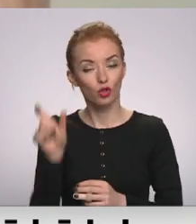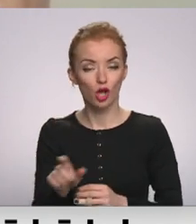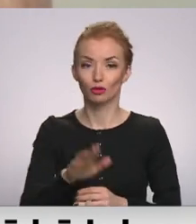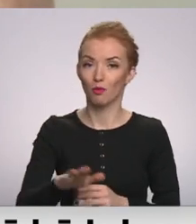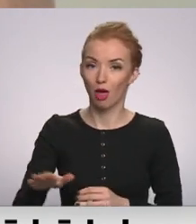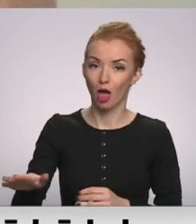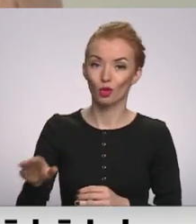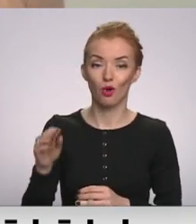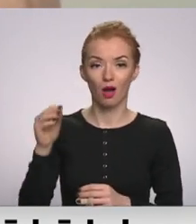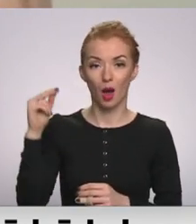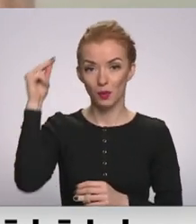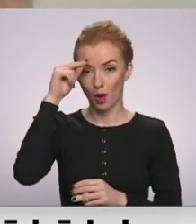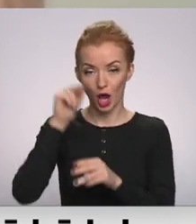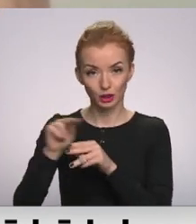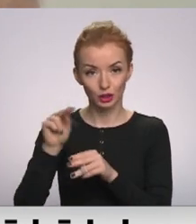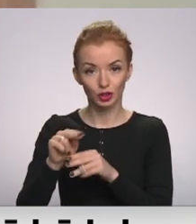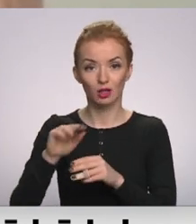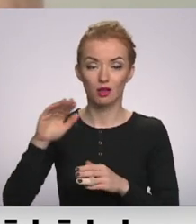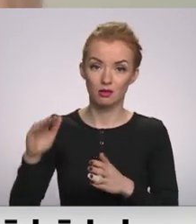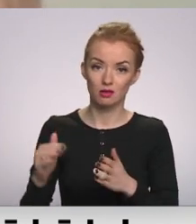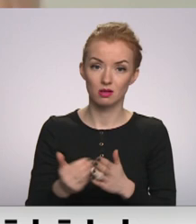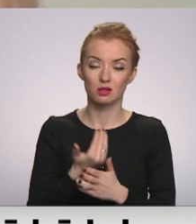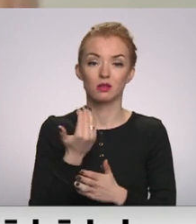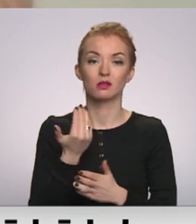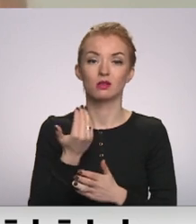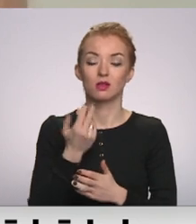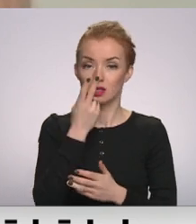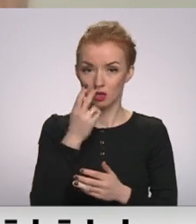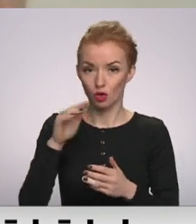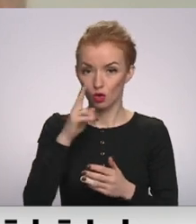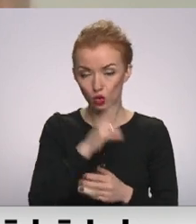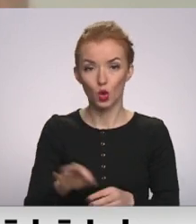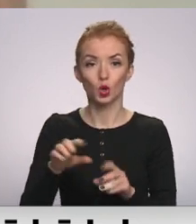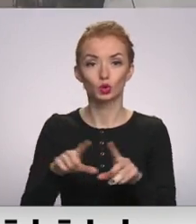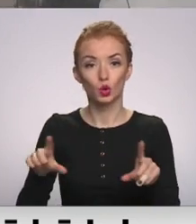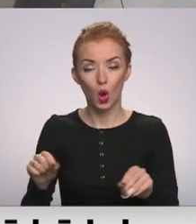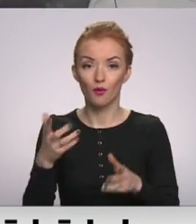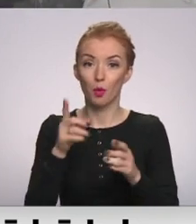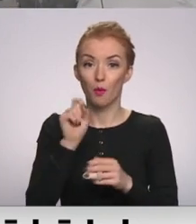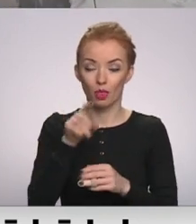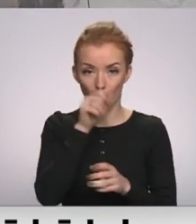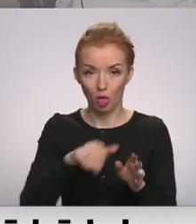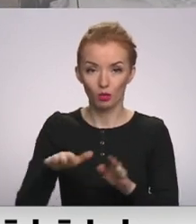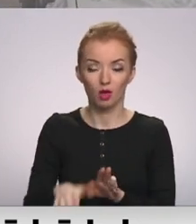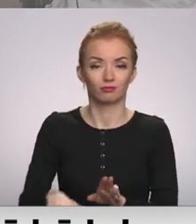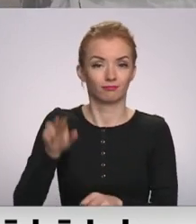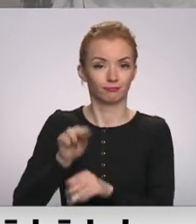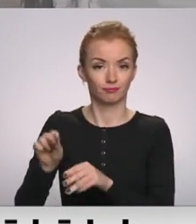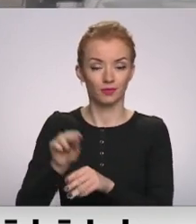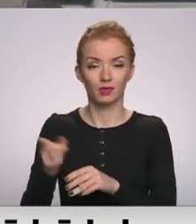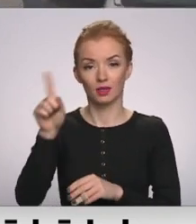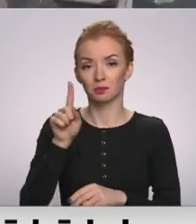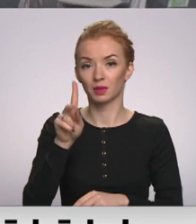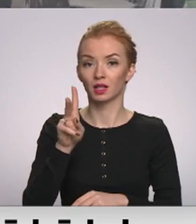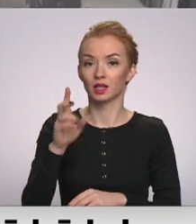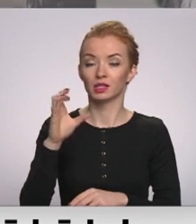bērnu apmācīšana, jauno skolas, varbūt pat bērndārza sola. Slimību profilakses un kontrolas centra